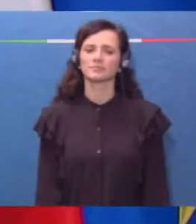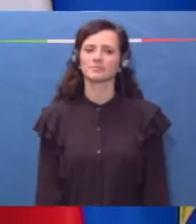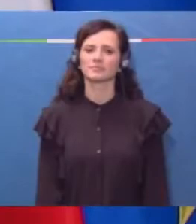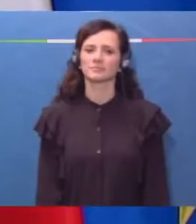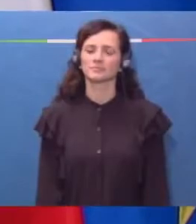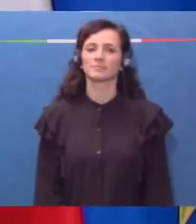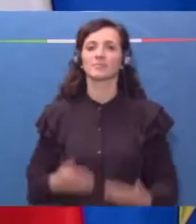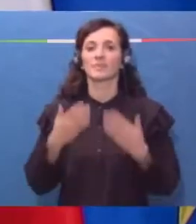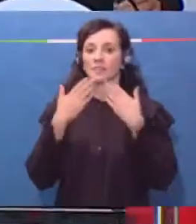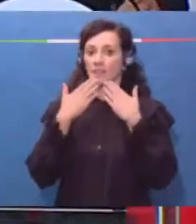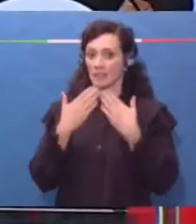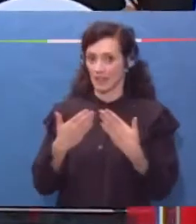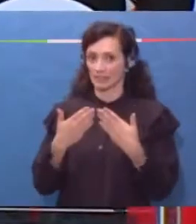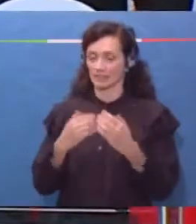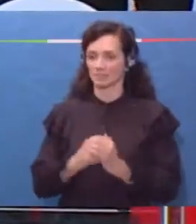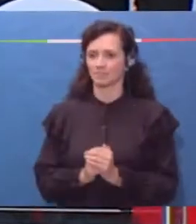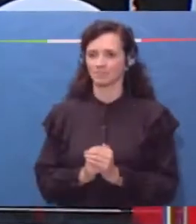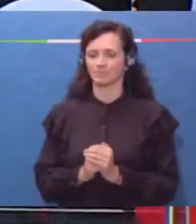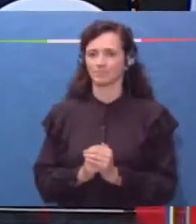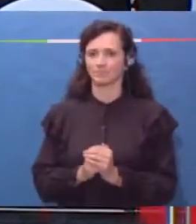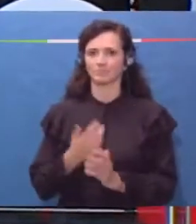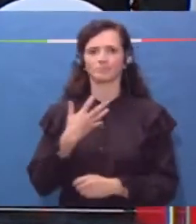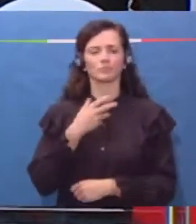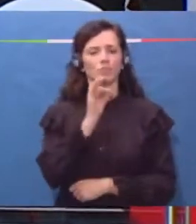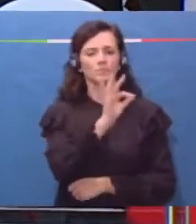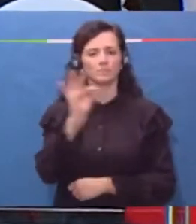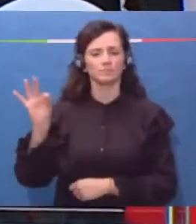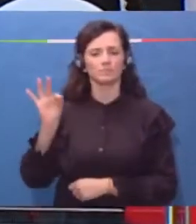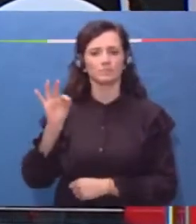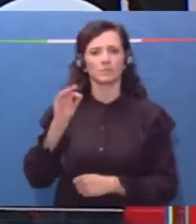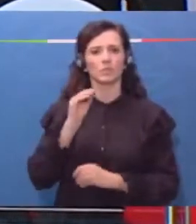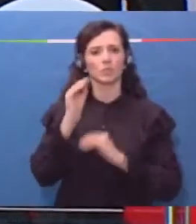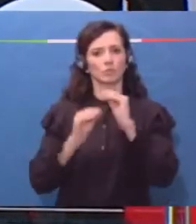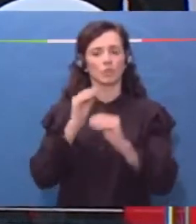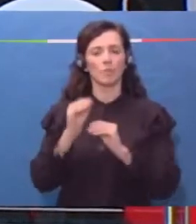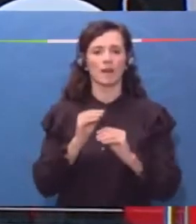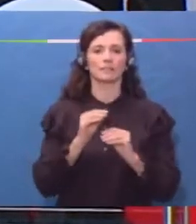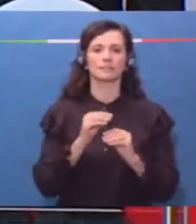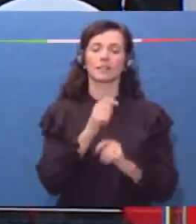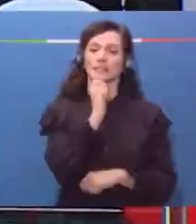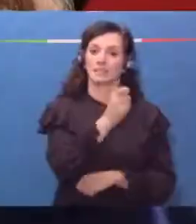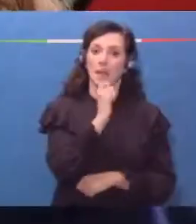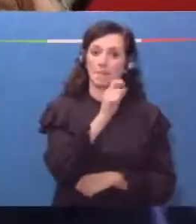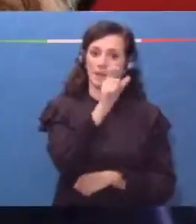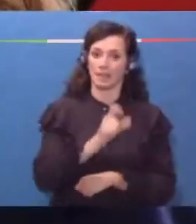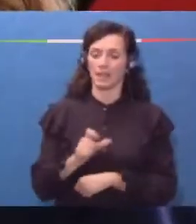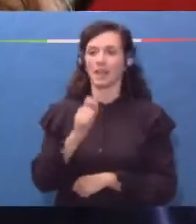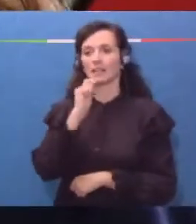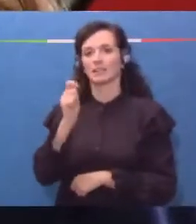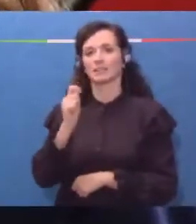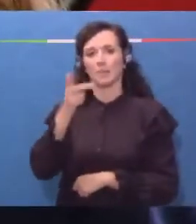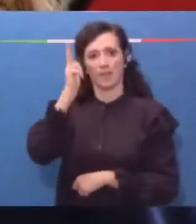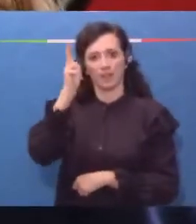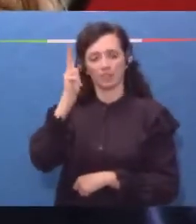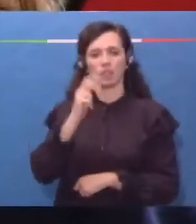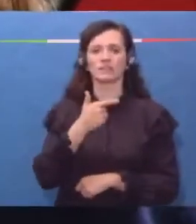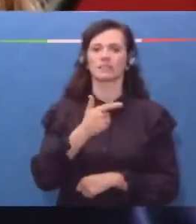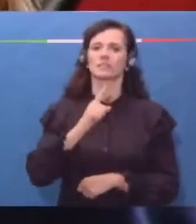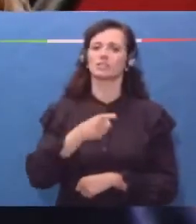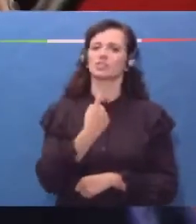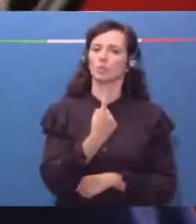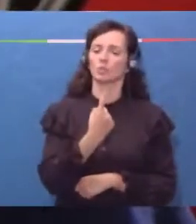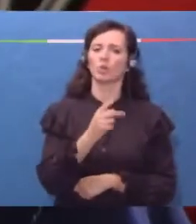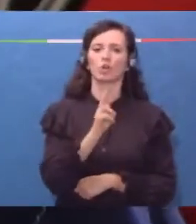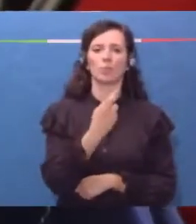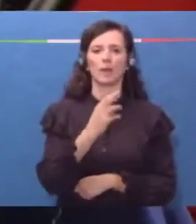Grazie. Prendiamo adesso alcune domande dalla stampa italiana e francese. Inizia la RAI, il TG1, Roberto